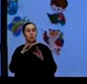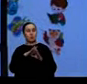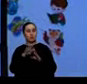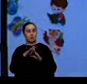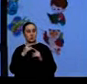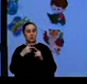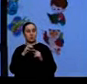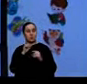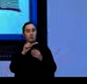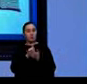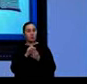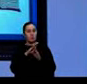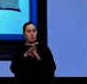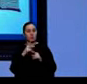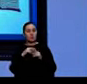bajarish uchun